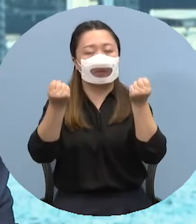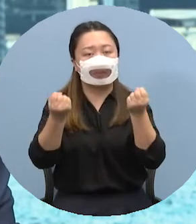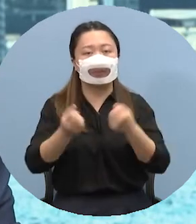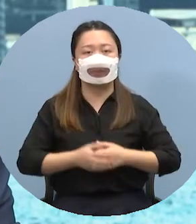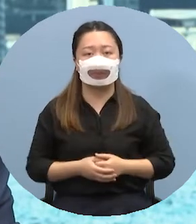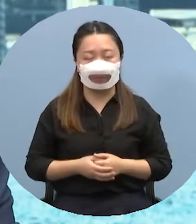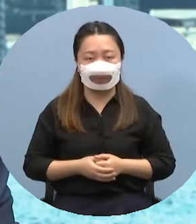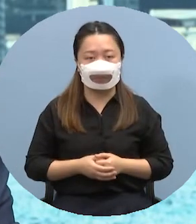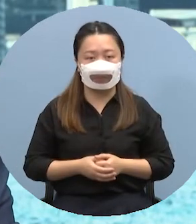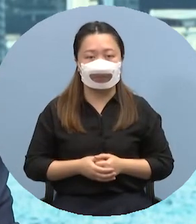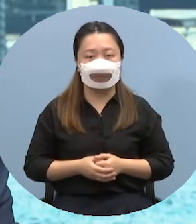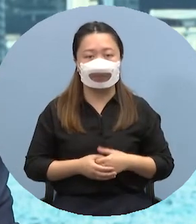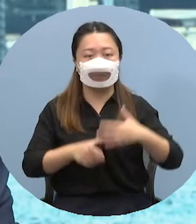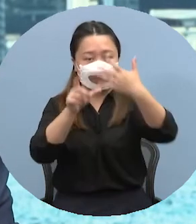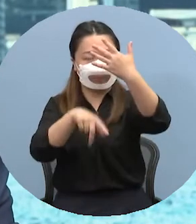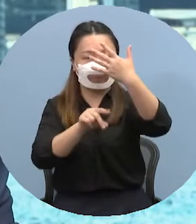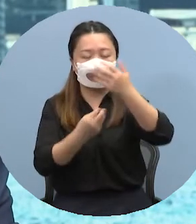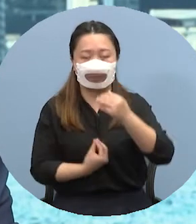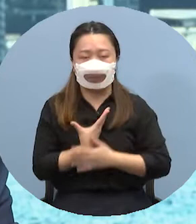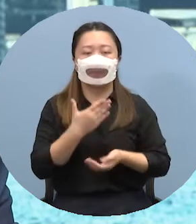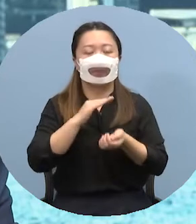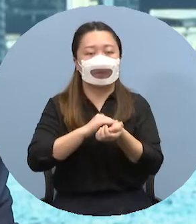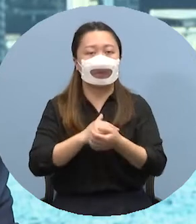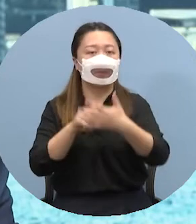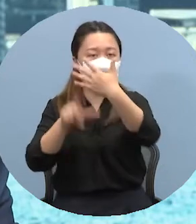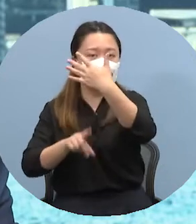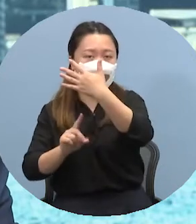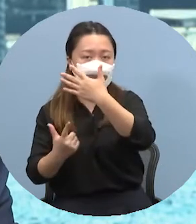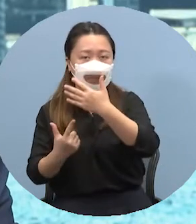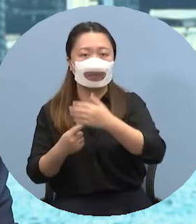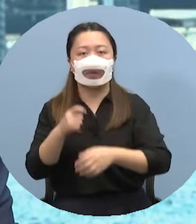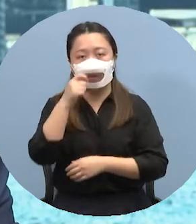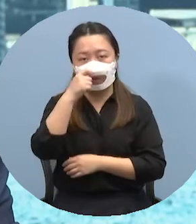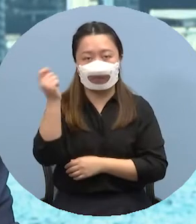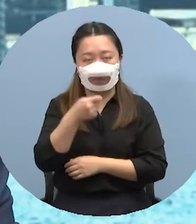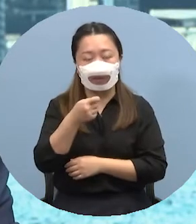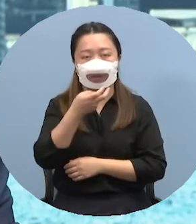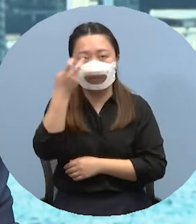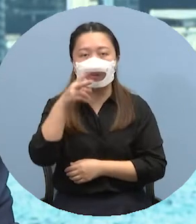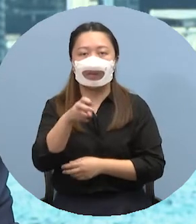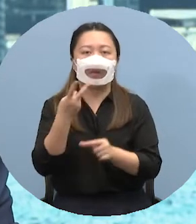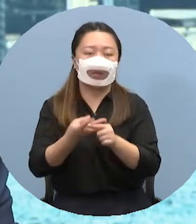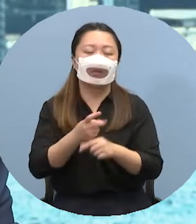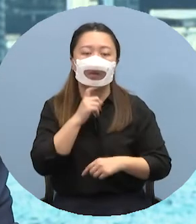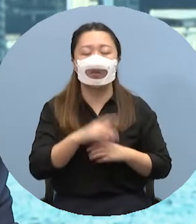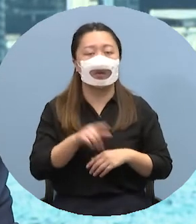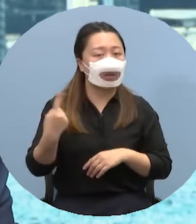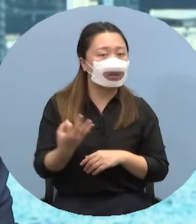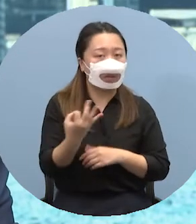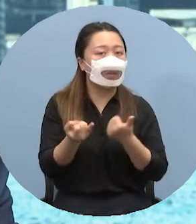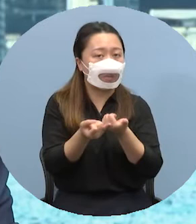禮。咁佢喺5月17日發病啦，5月18日嘅快速檢測係陽性嘅。咁另外有3位嘅同學